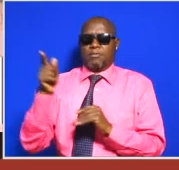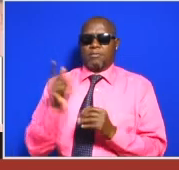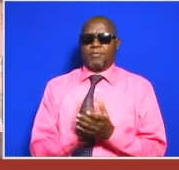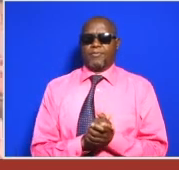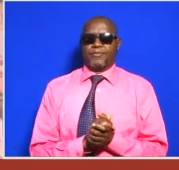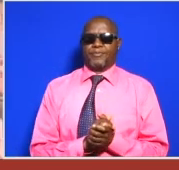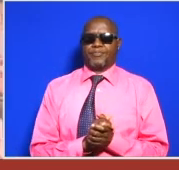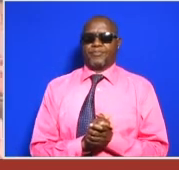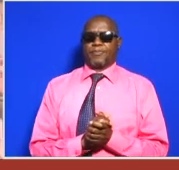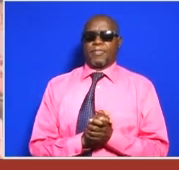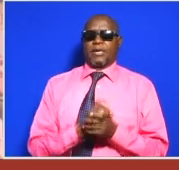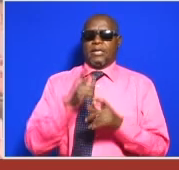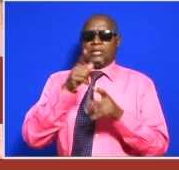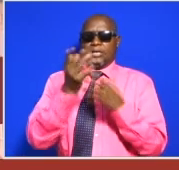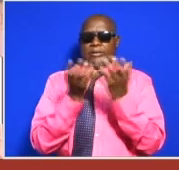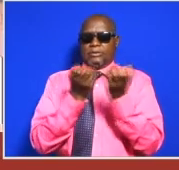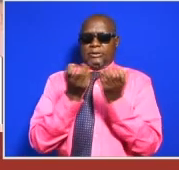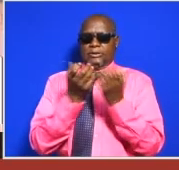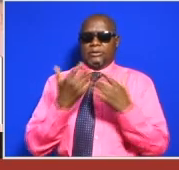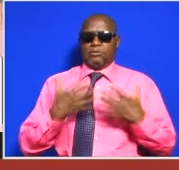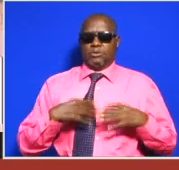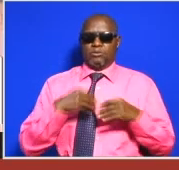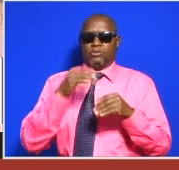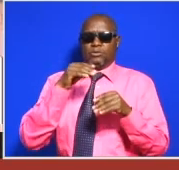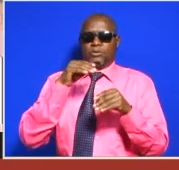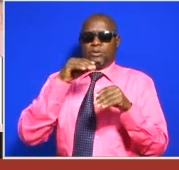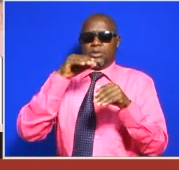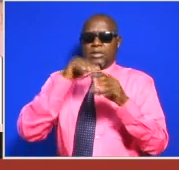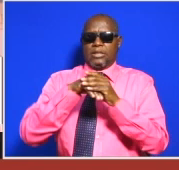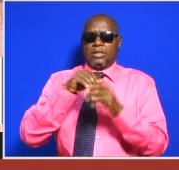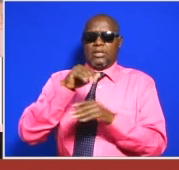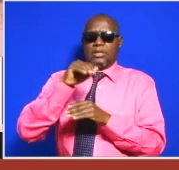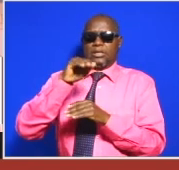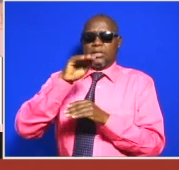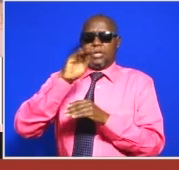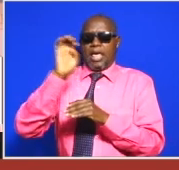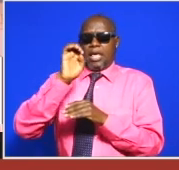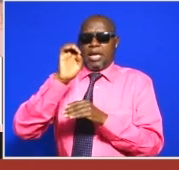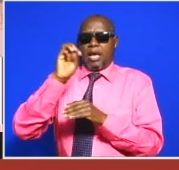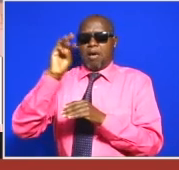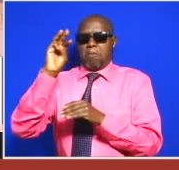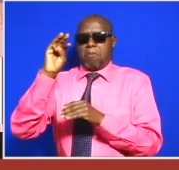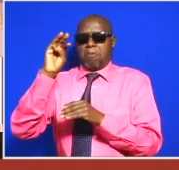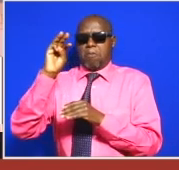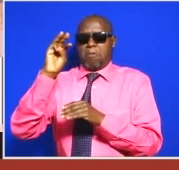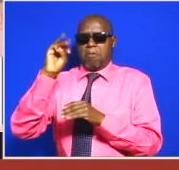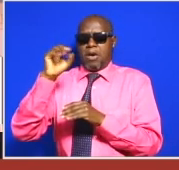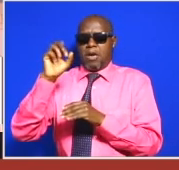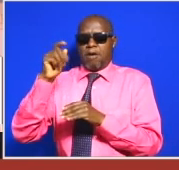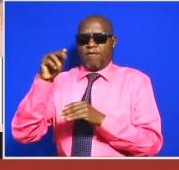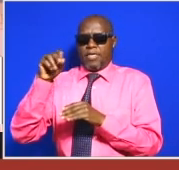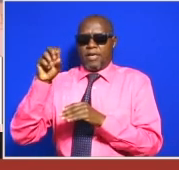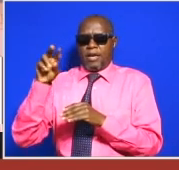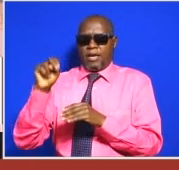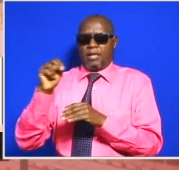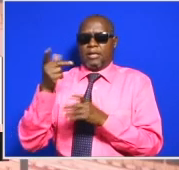Wakazi pamoja na wafanyi biashara kutoka eneo bunge la Eldama Ravine katika kaunti ya Baringo wana kila sababu ya kutabasamu